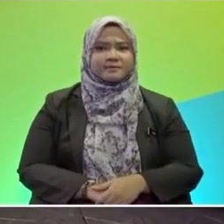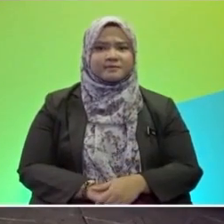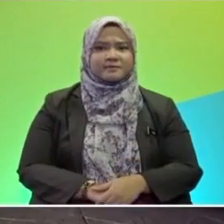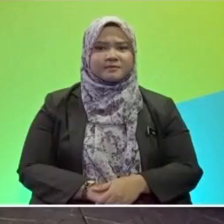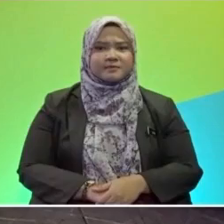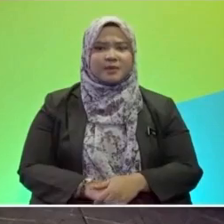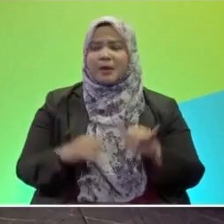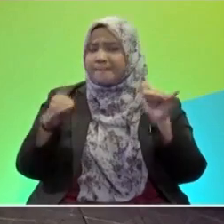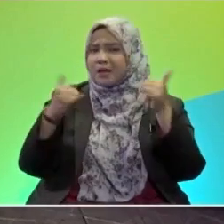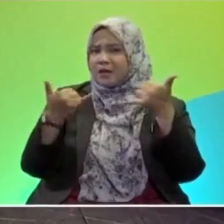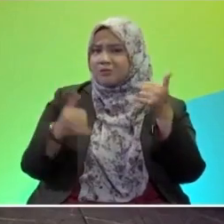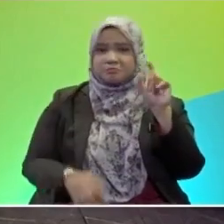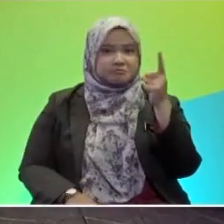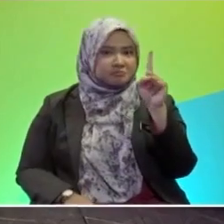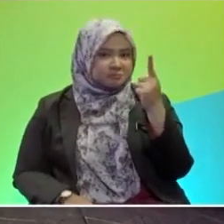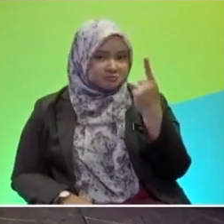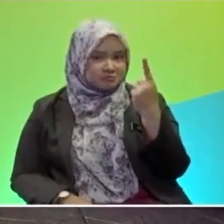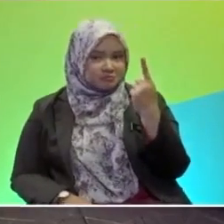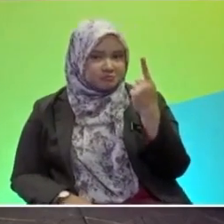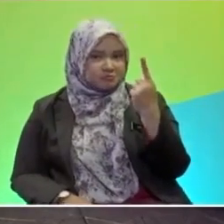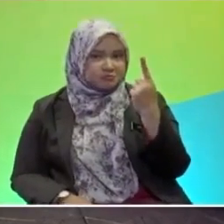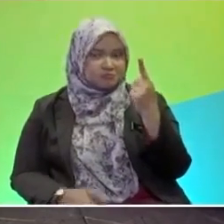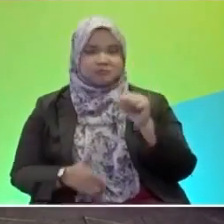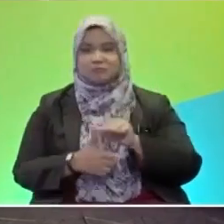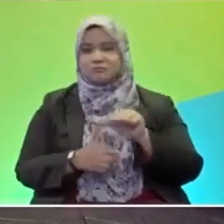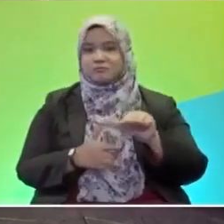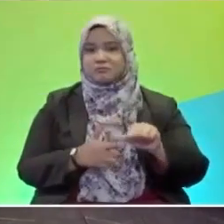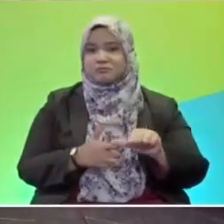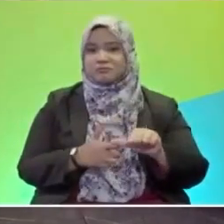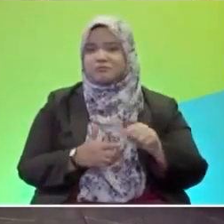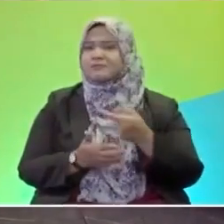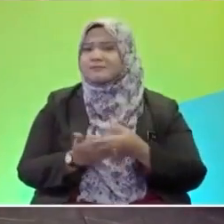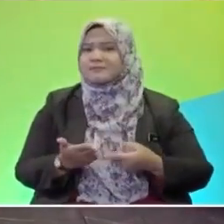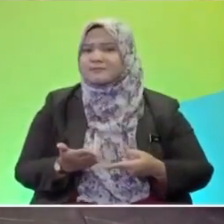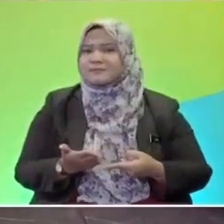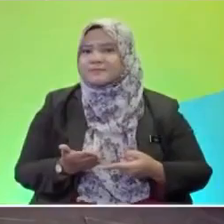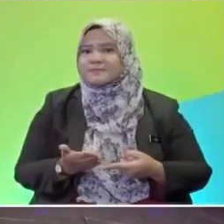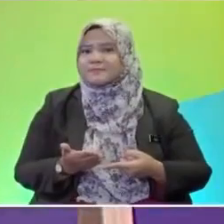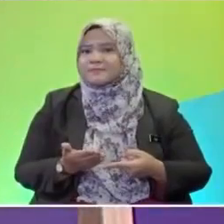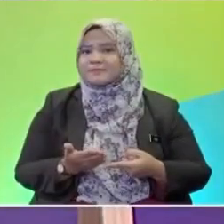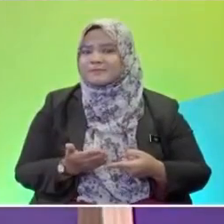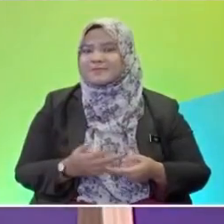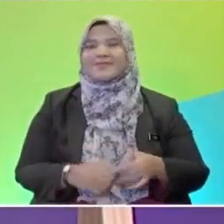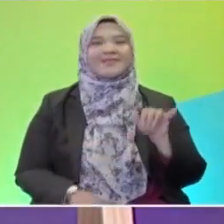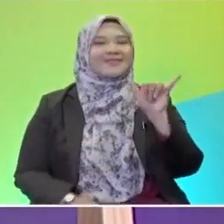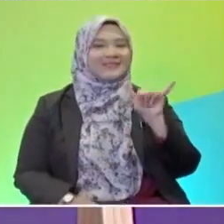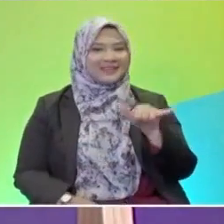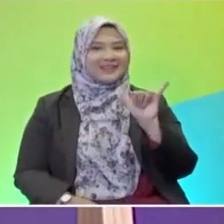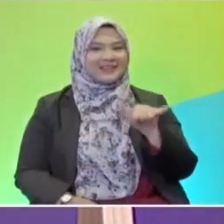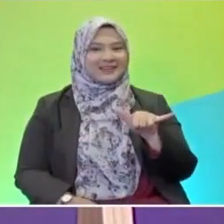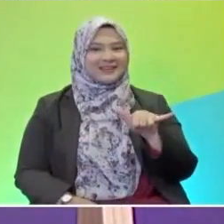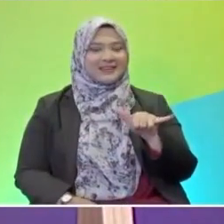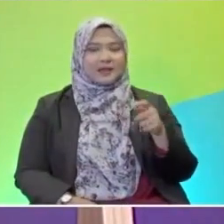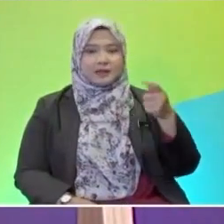Baiklah sebenarnya oke itu adalah salah satu cara untuk murid-murid yang sedang menuntut pada hari ini ini adalah salah satu